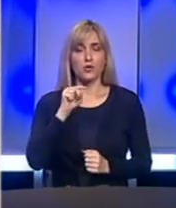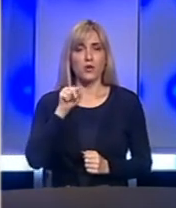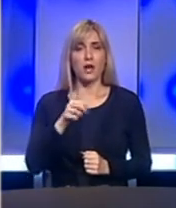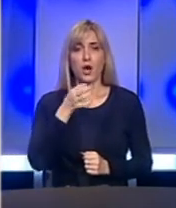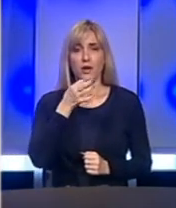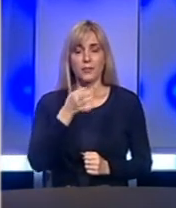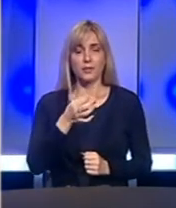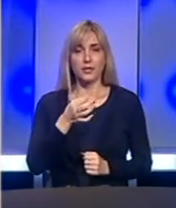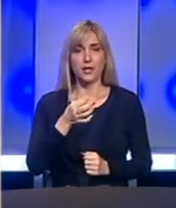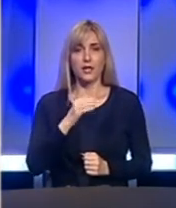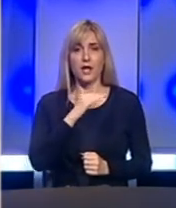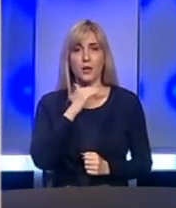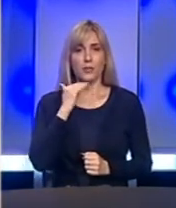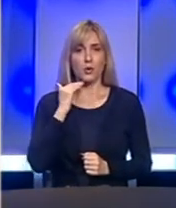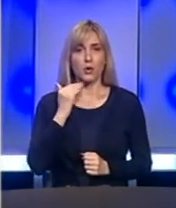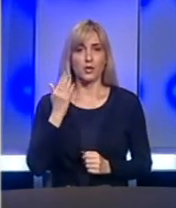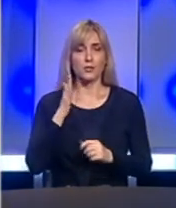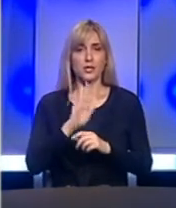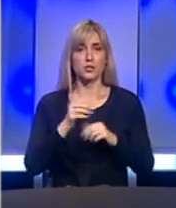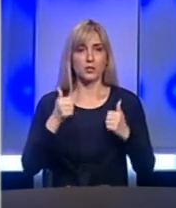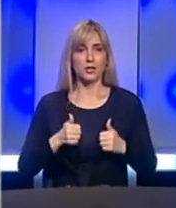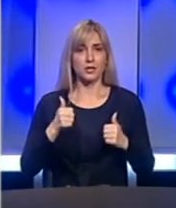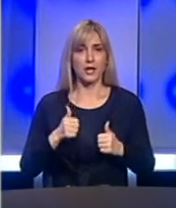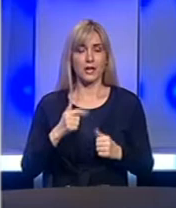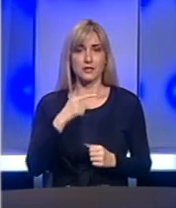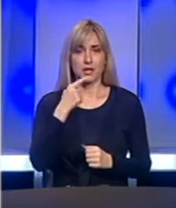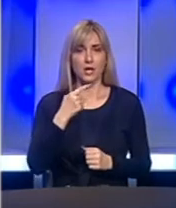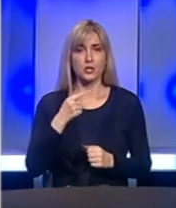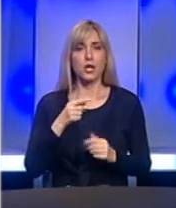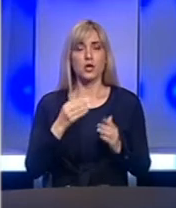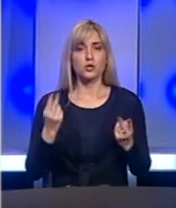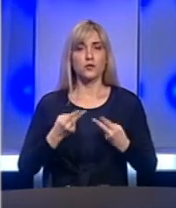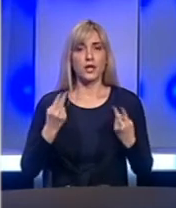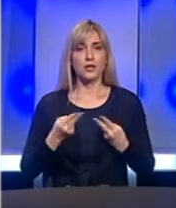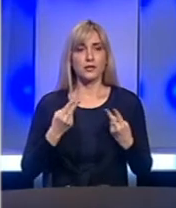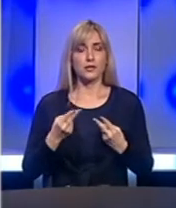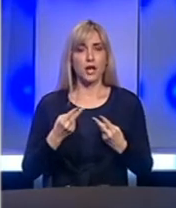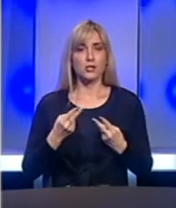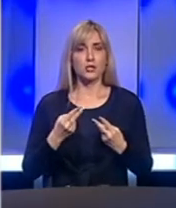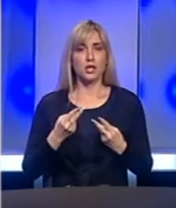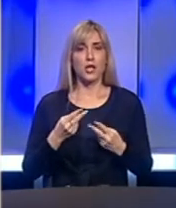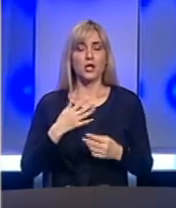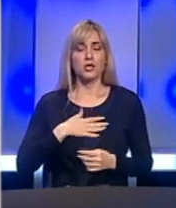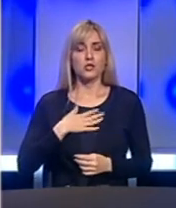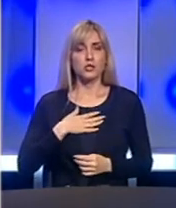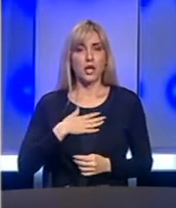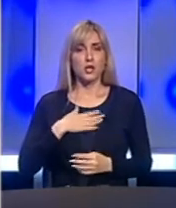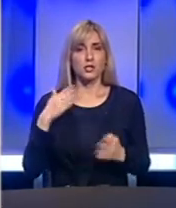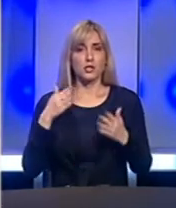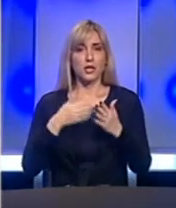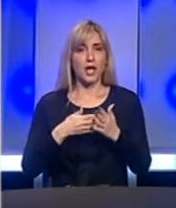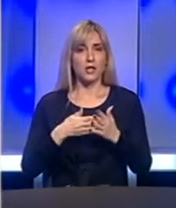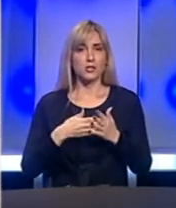pitanja mnogi prisutni danas ovdje tražio, također i još uvijek traži dok izložba traje, želeći na taj način